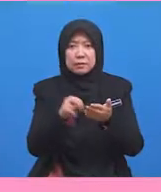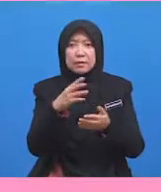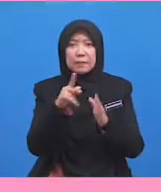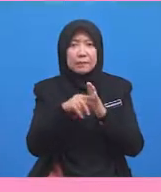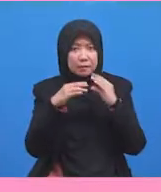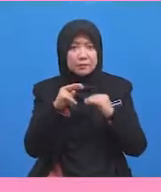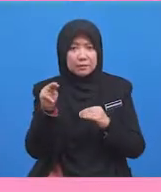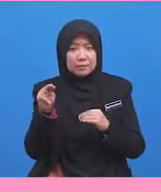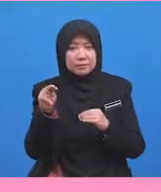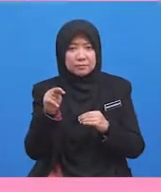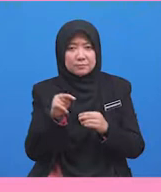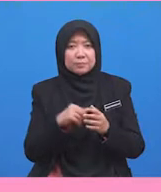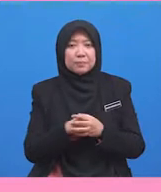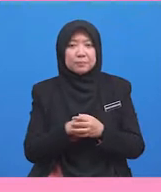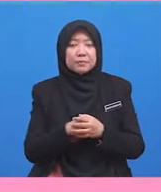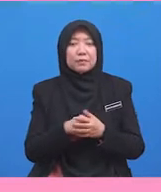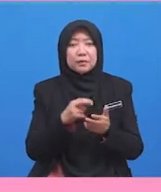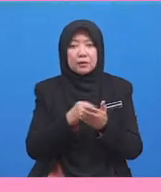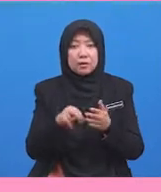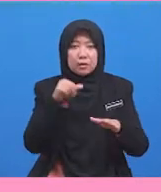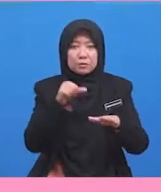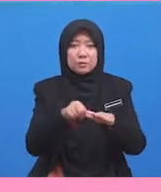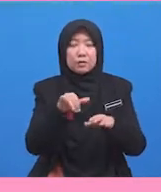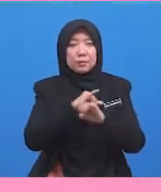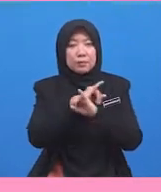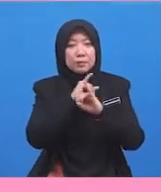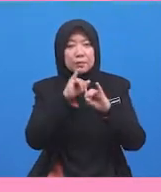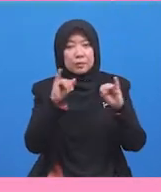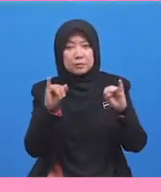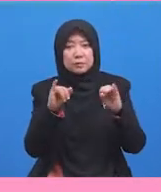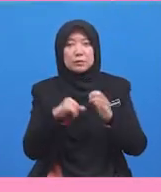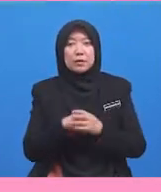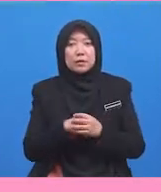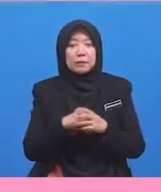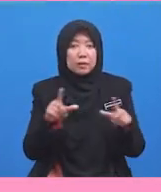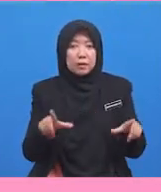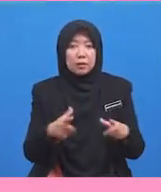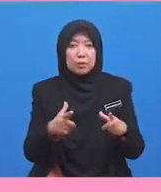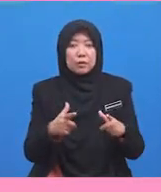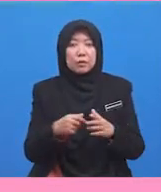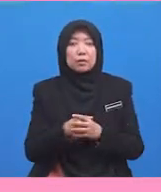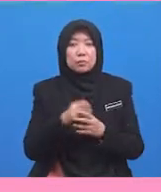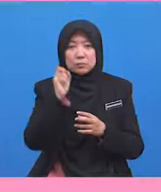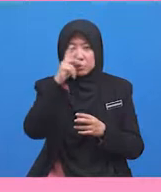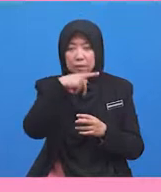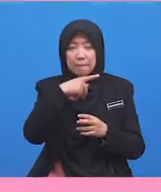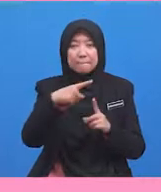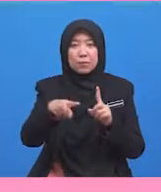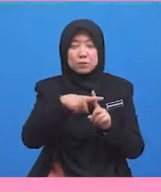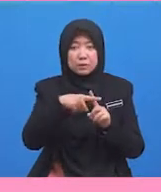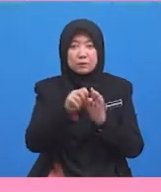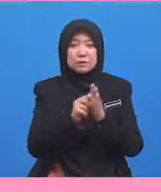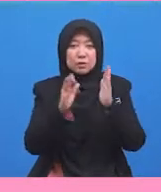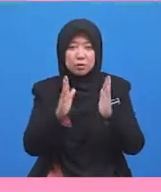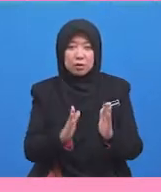bukan nilai merupakan aspek yang menerangkan perihal perlakuan atau tingkah laku positif